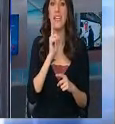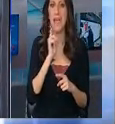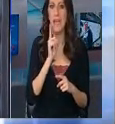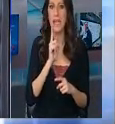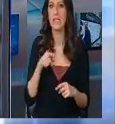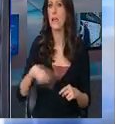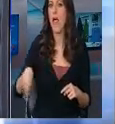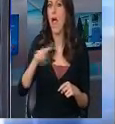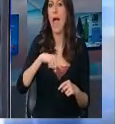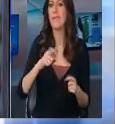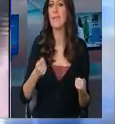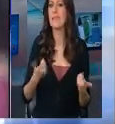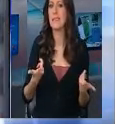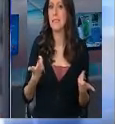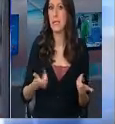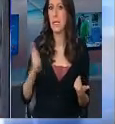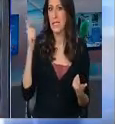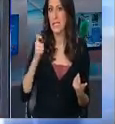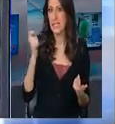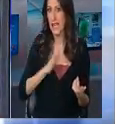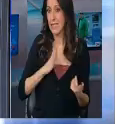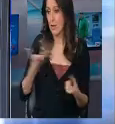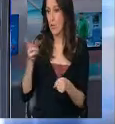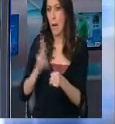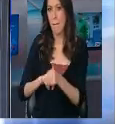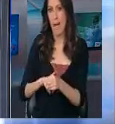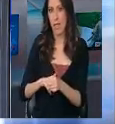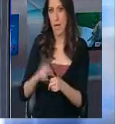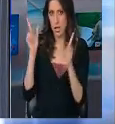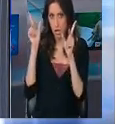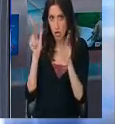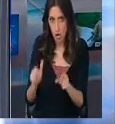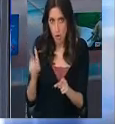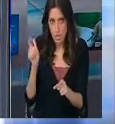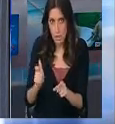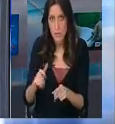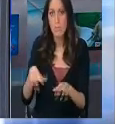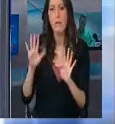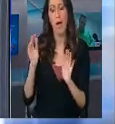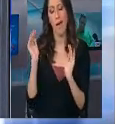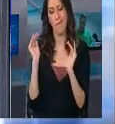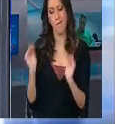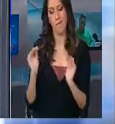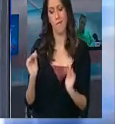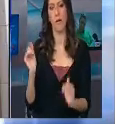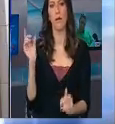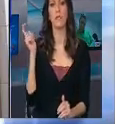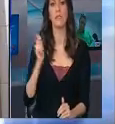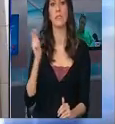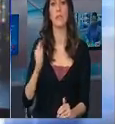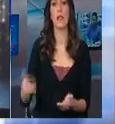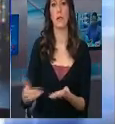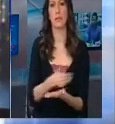φακέλους ασφαλισμένων που είχαν πεθάνει και μετέφεραν τα χρήματα στο λογαριασμό τους.